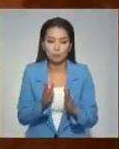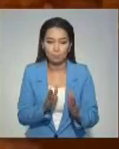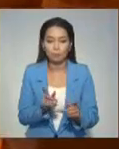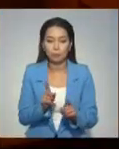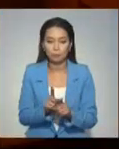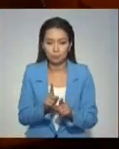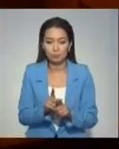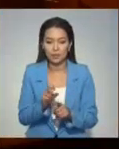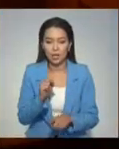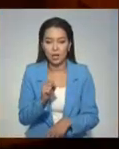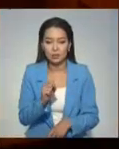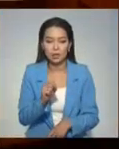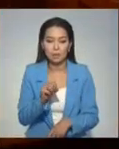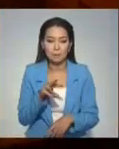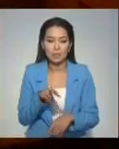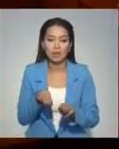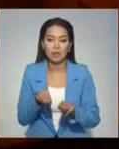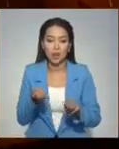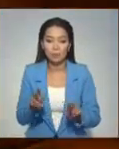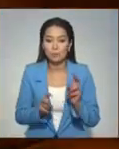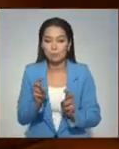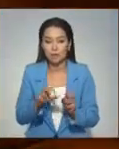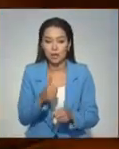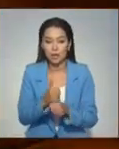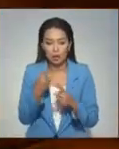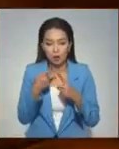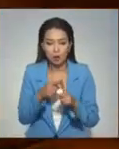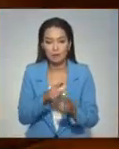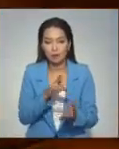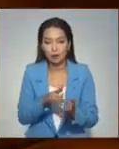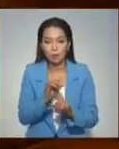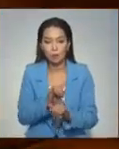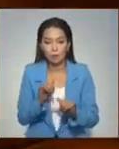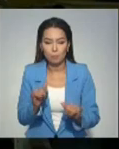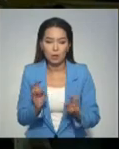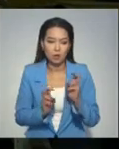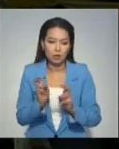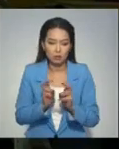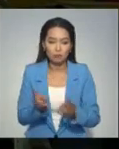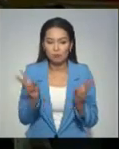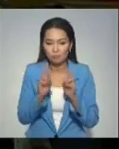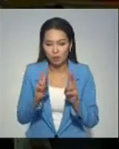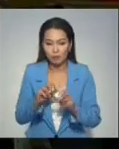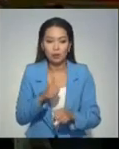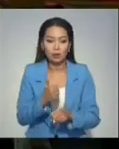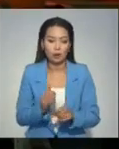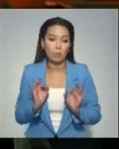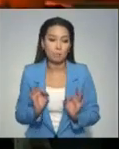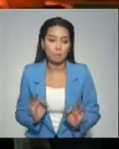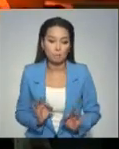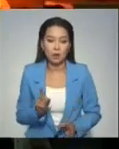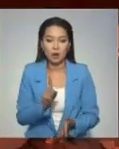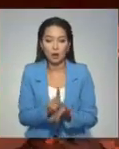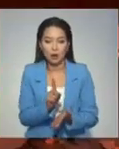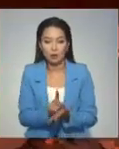на ArcelorMittal Темиртау. Как сообщил глава Мининдустрии, промышленного гиганта проверяет Генеральная прокуратура. Контрактные